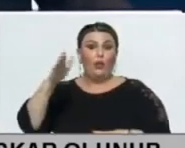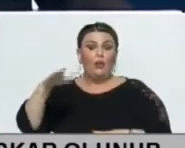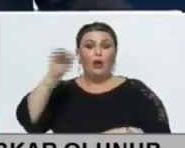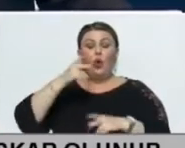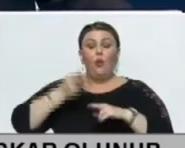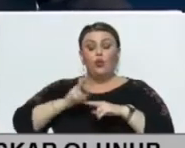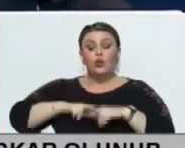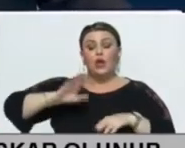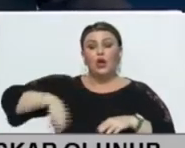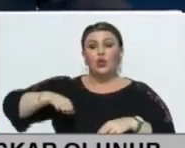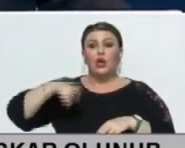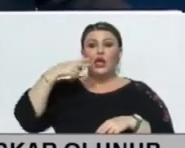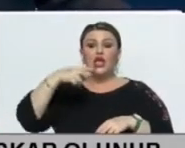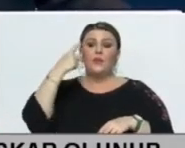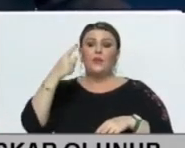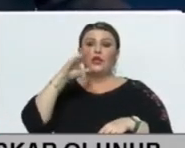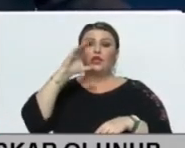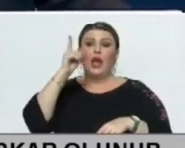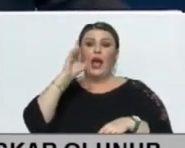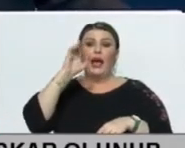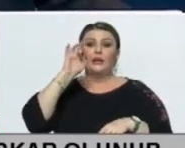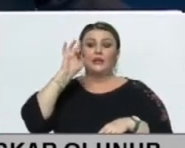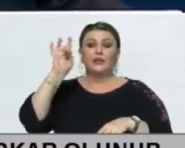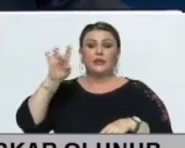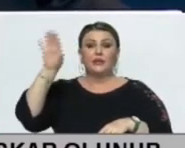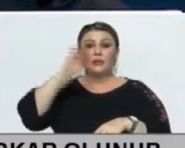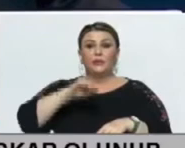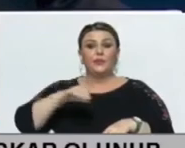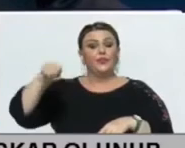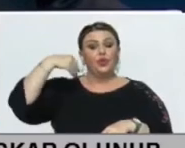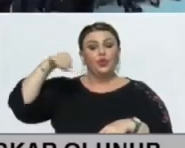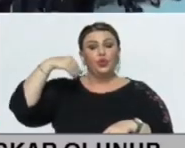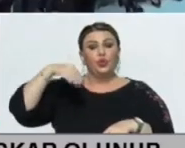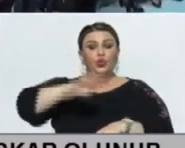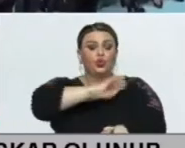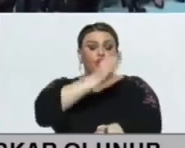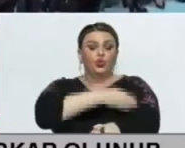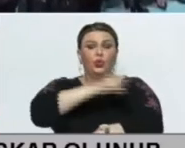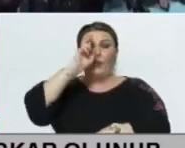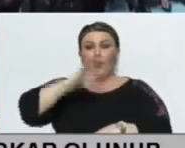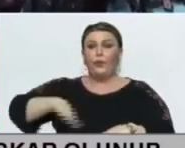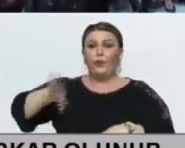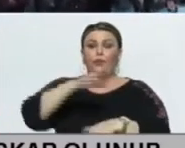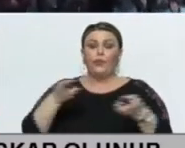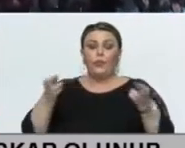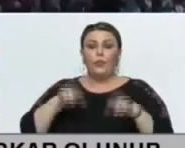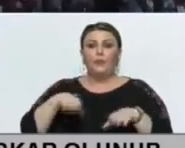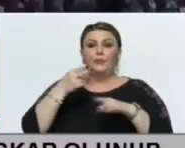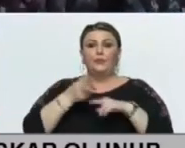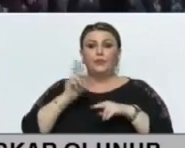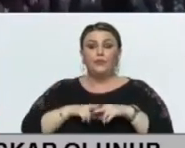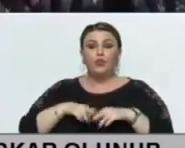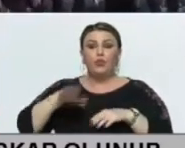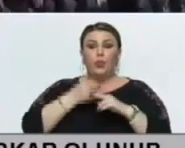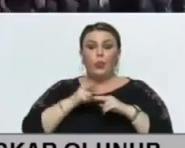bundan sonra, yəni 21-ci əsrdən sonraki dönəmdə də Türkiye güçlü dövlət olarak kalmalıdır ki, məhz bunun için